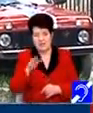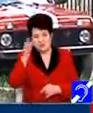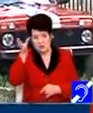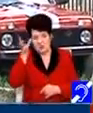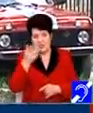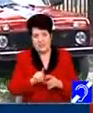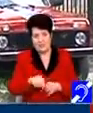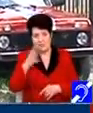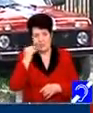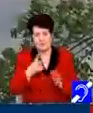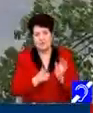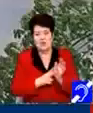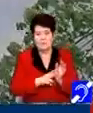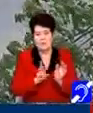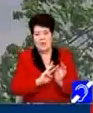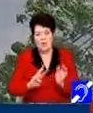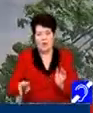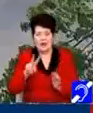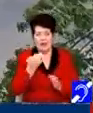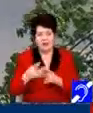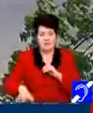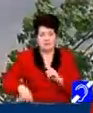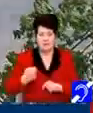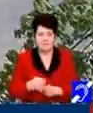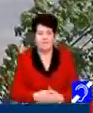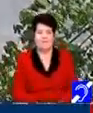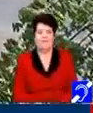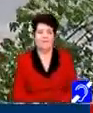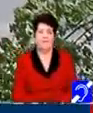ajunge la aproape 7 milioane de lei.